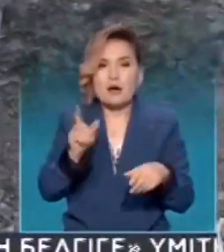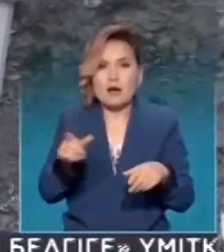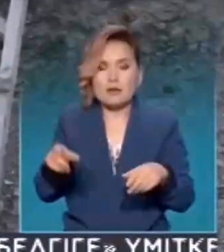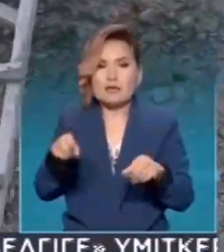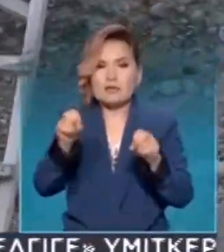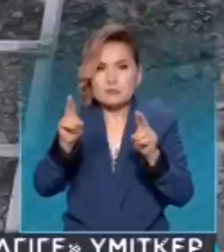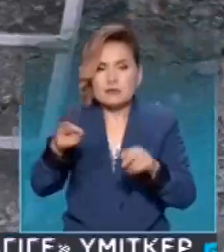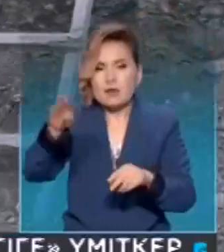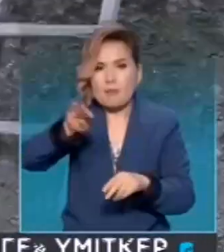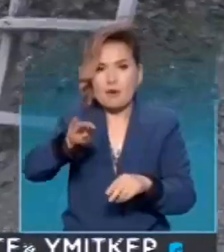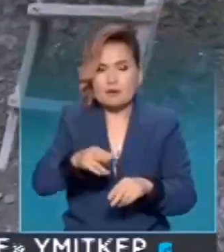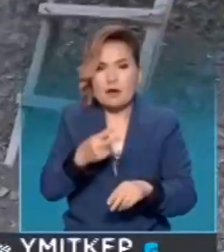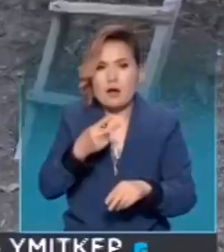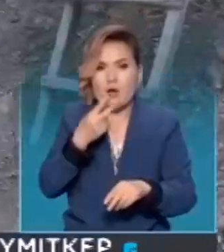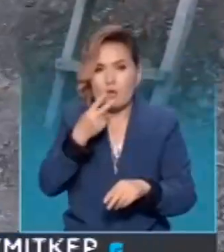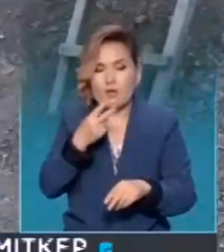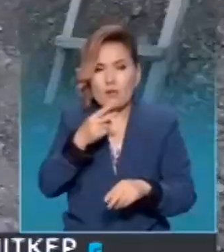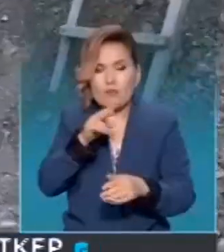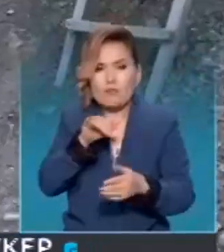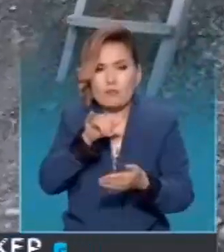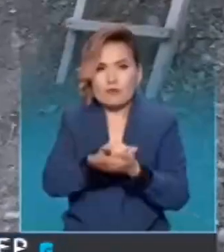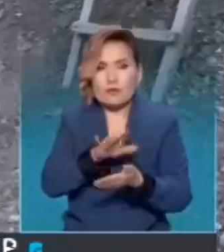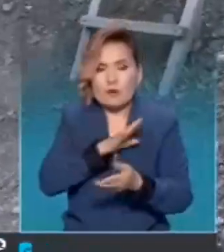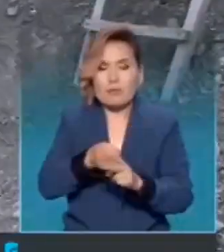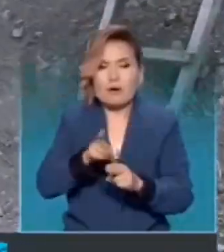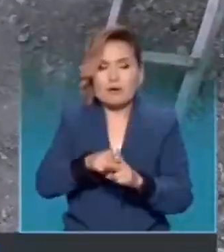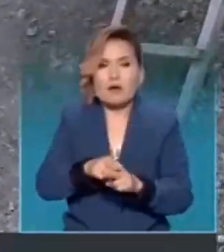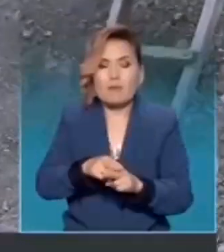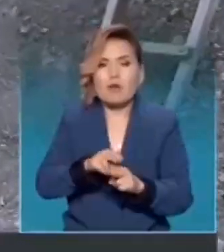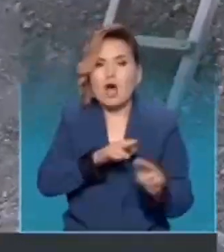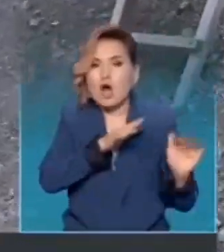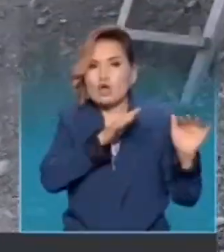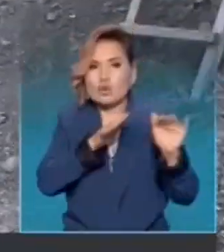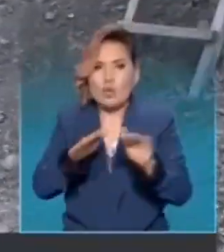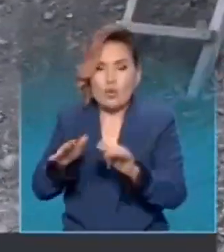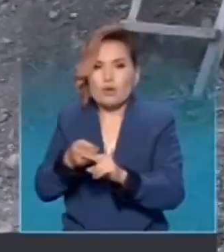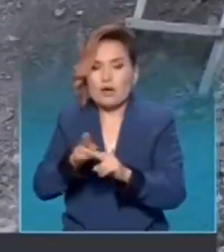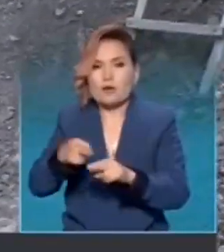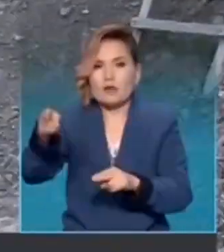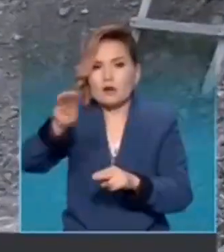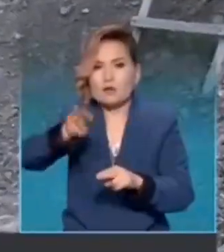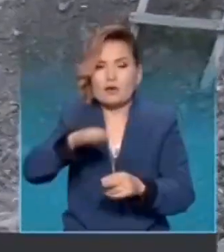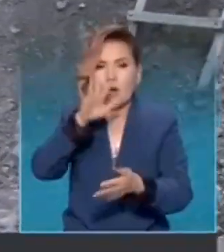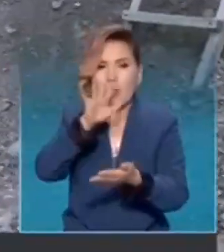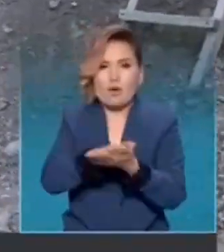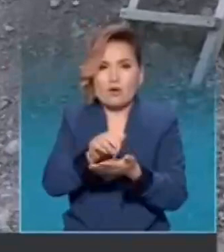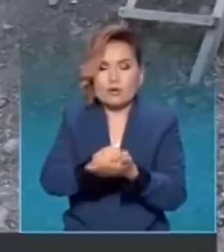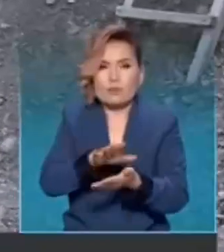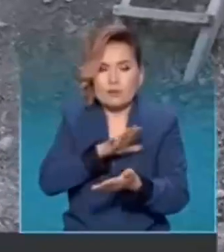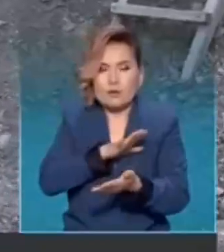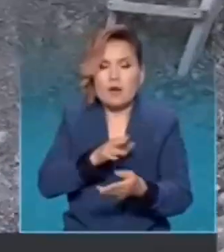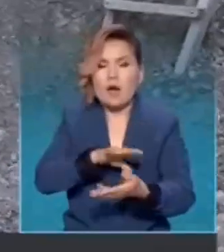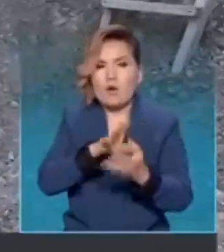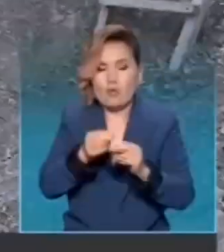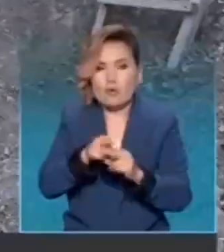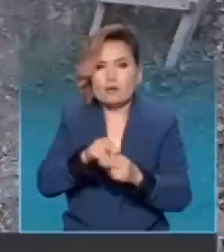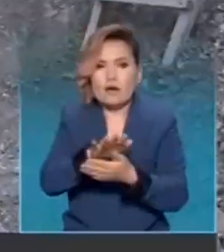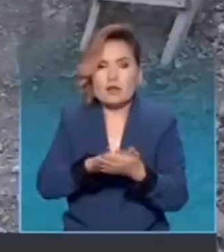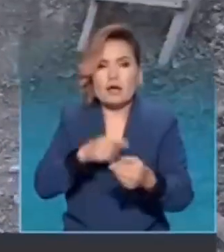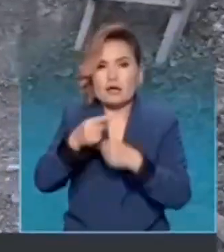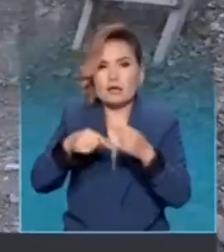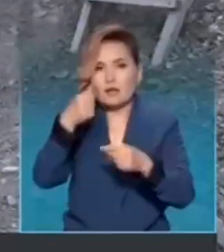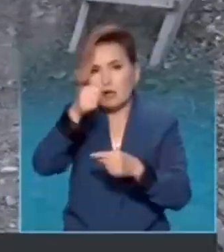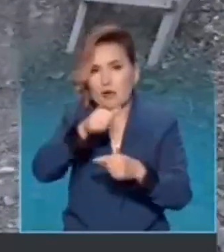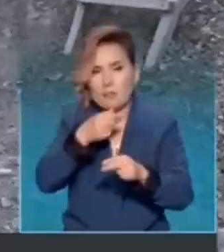баспалдағы болған. Өздеріңіз көріп тұрғандай, бір қыста толқын 3-4 метр жағажайды орып тастаған. Егер бұлай жалғаса берсе, келер жылы